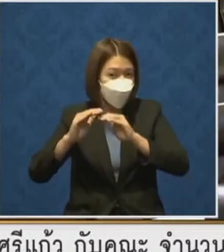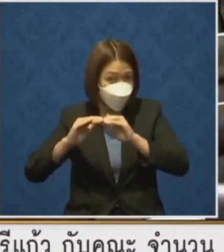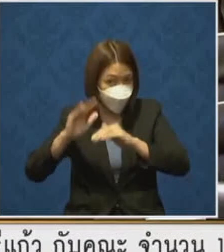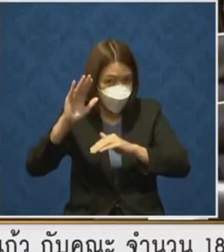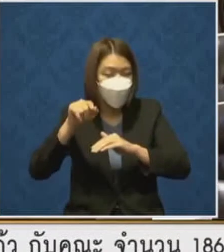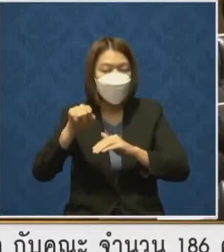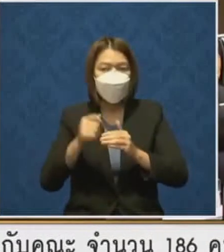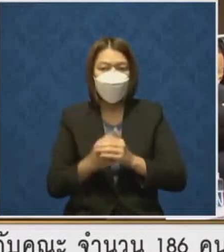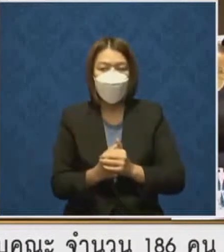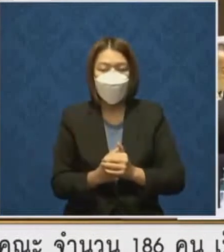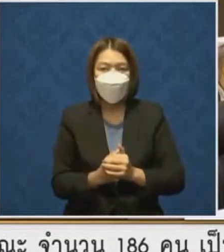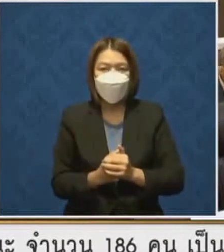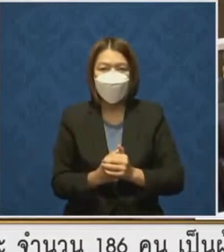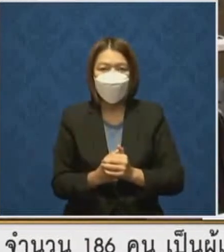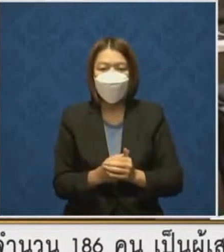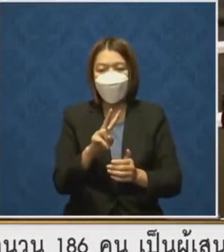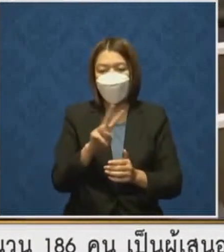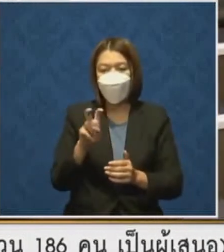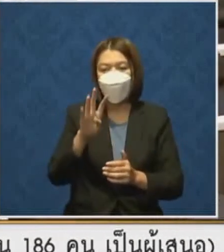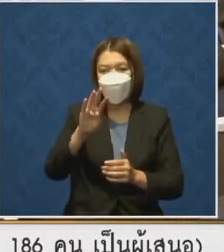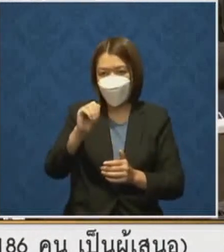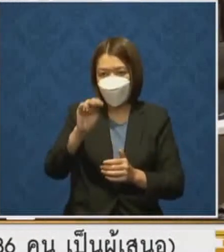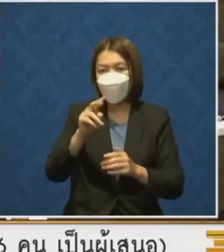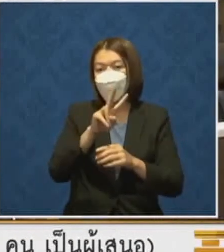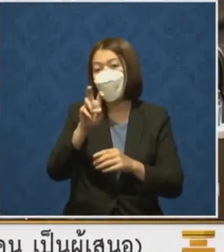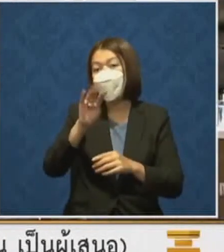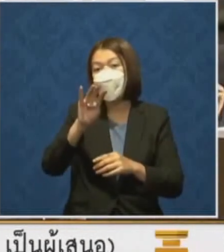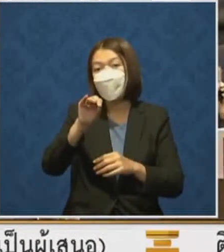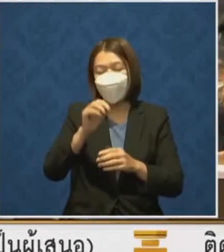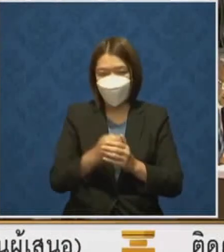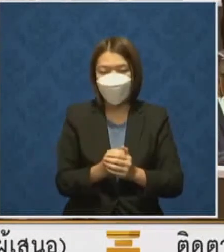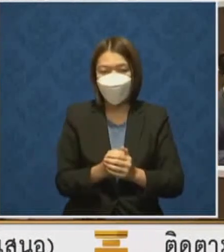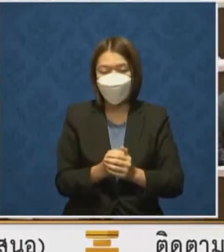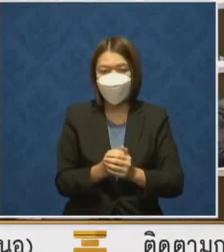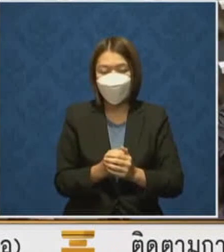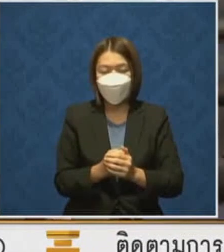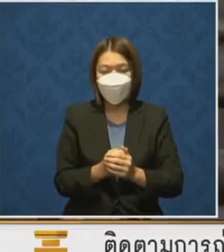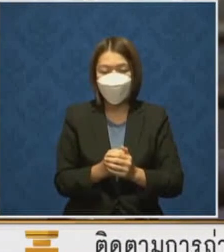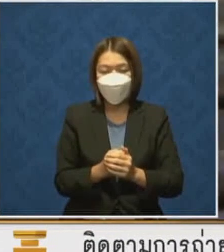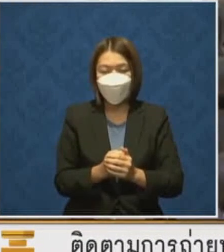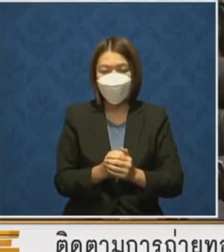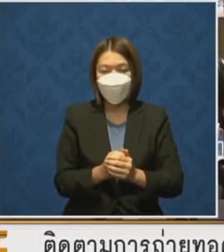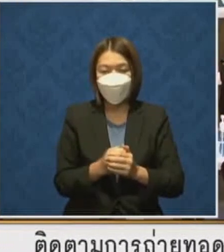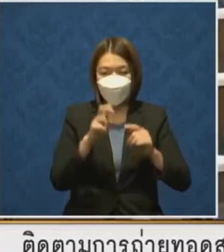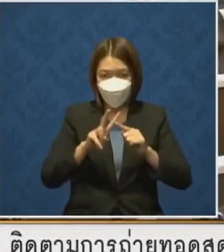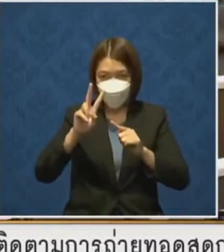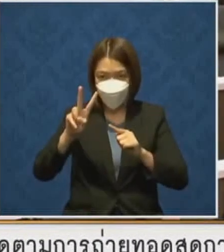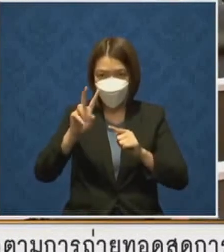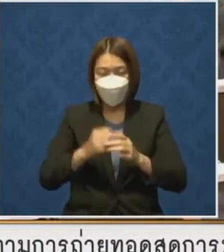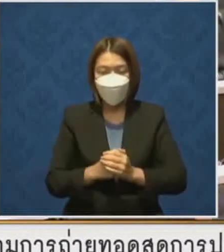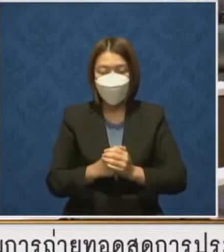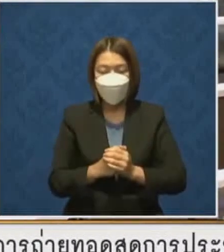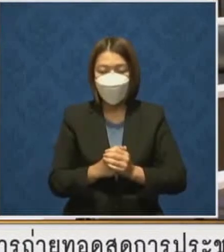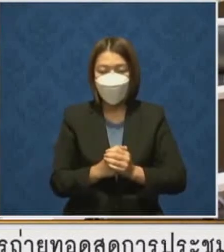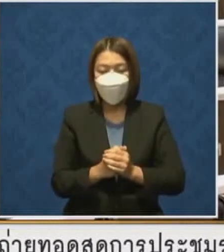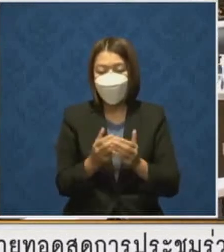เสียสมาชิกภาพนะเป็นผู้ที่ไม่มีอุดมการณ์ซึ่งการรอจังหวะที่จะไปกระโดดซบกลุ่มใหม่ไปหากลุ่ม